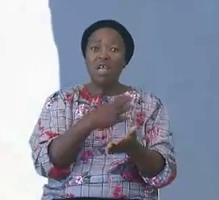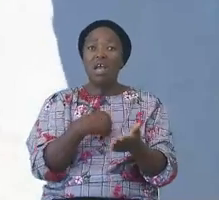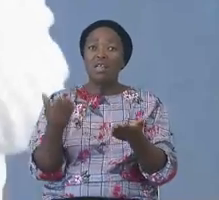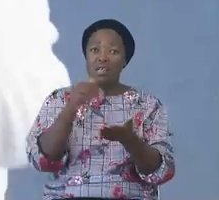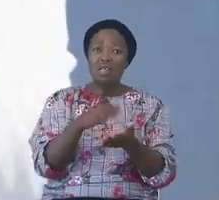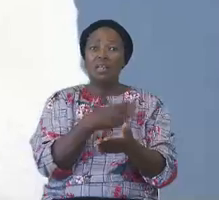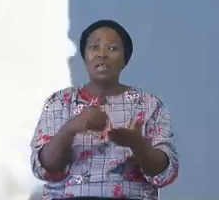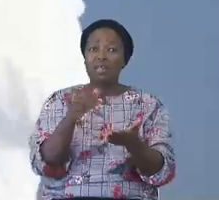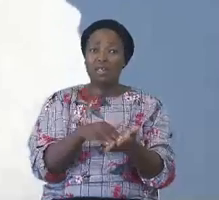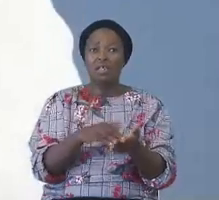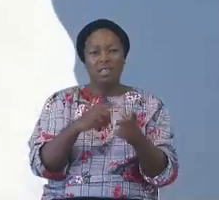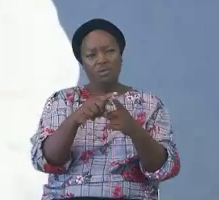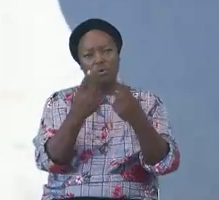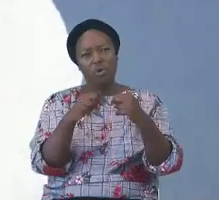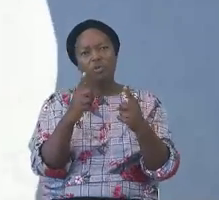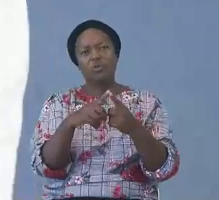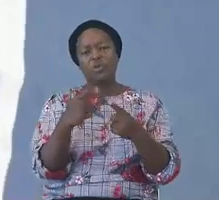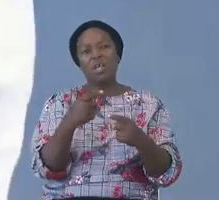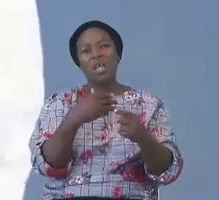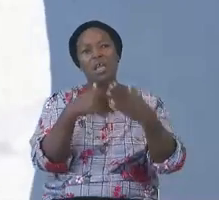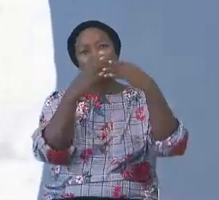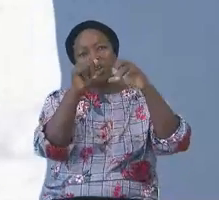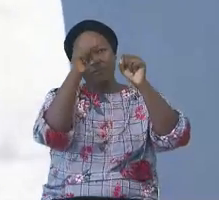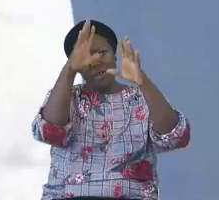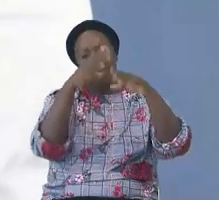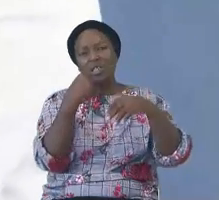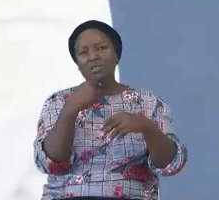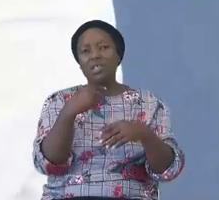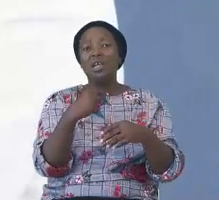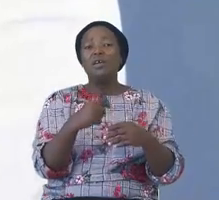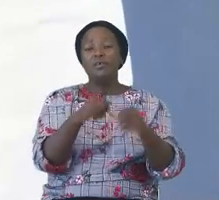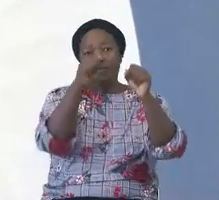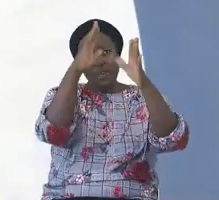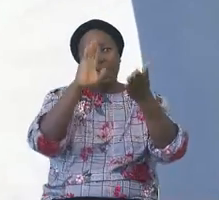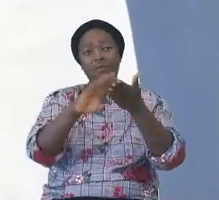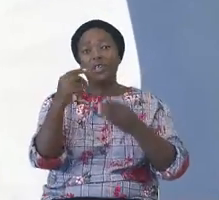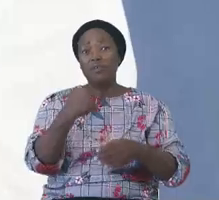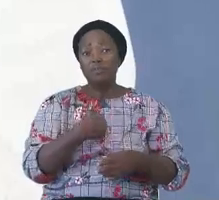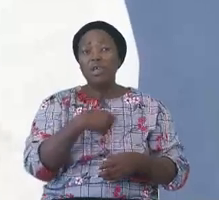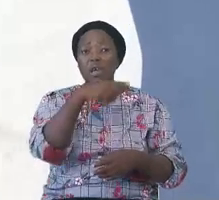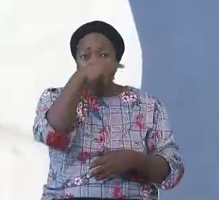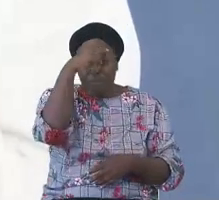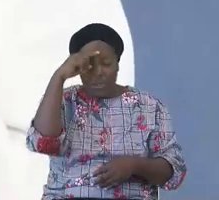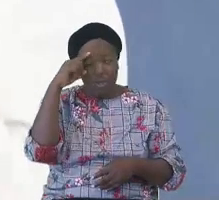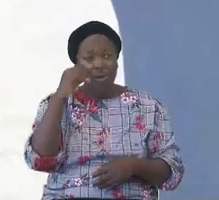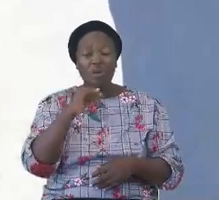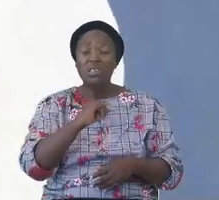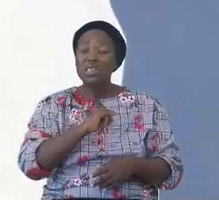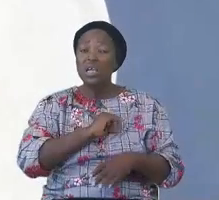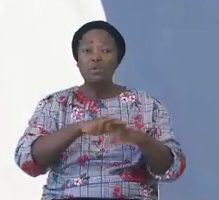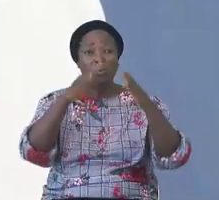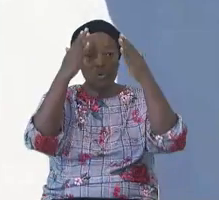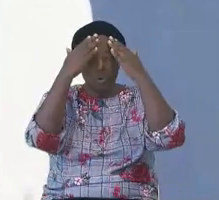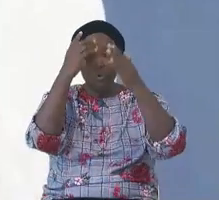Père, pardonne. Quand tu répètes cela et tu viens au Père Céleste, Père,